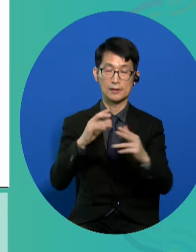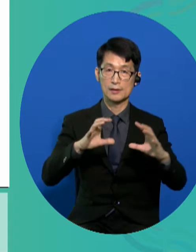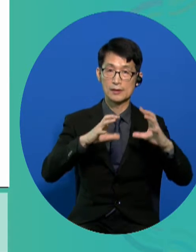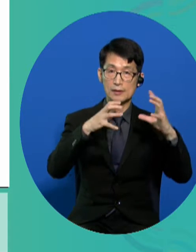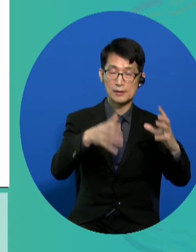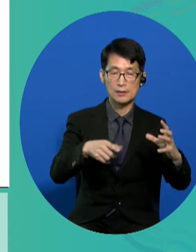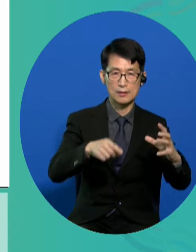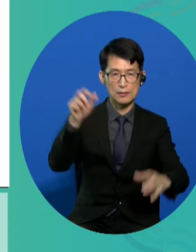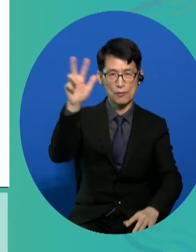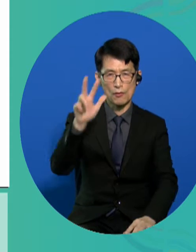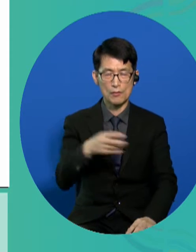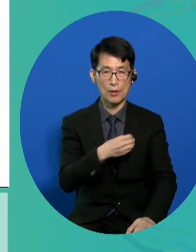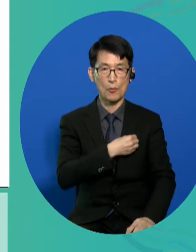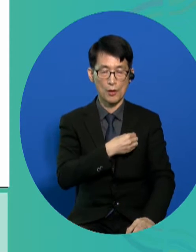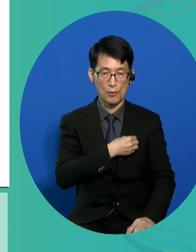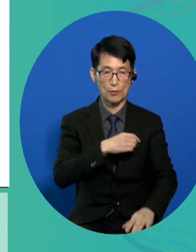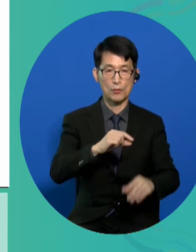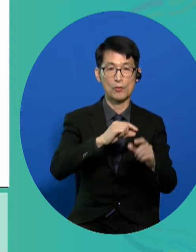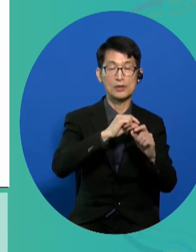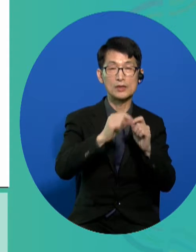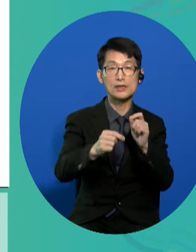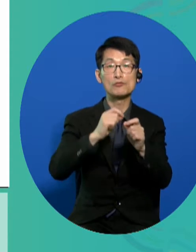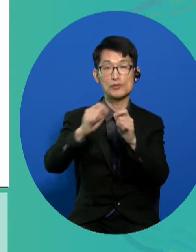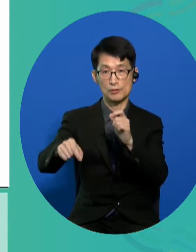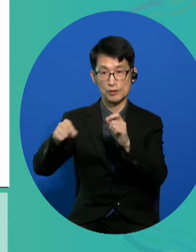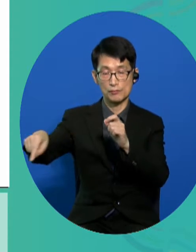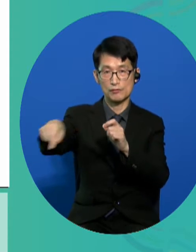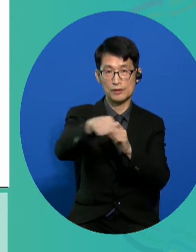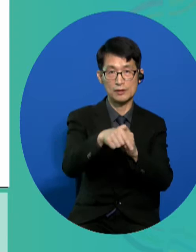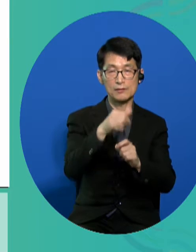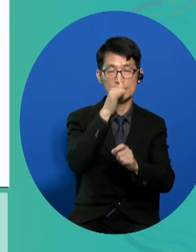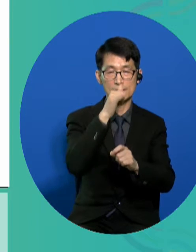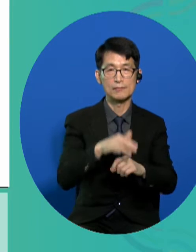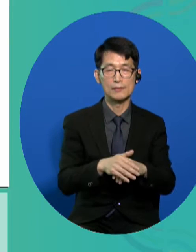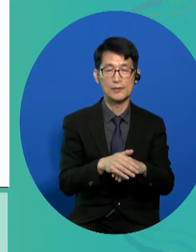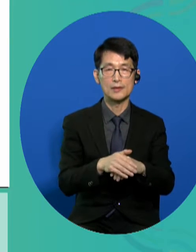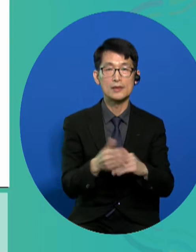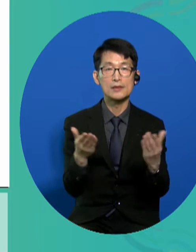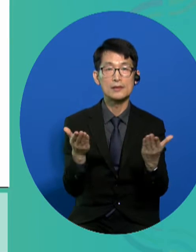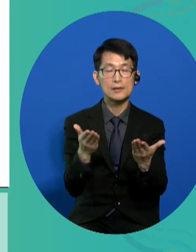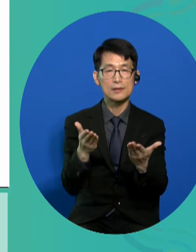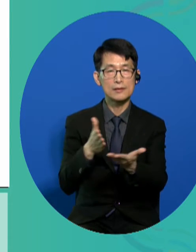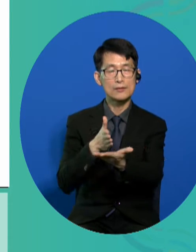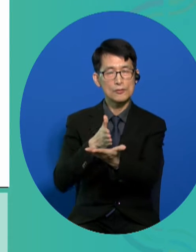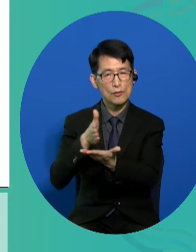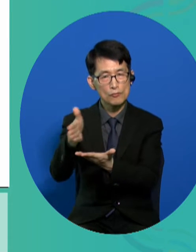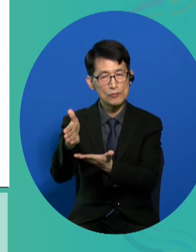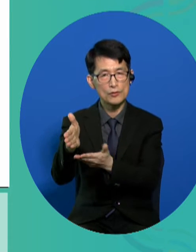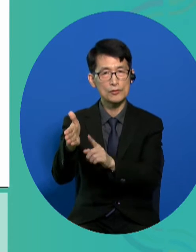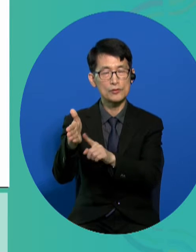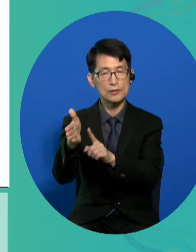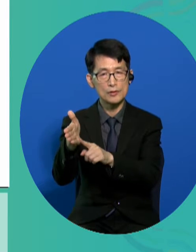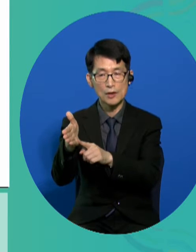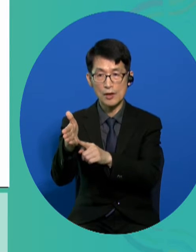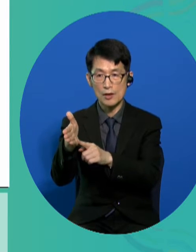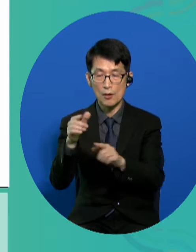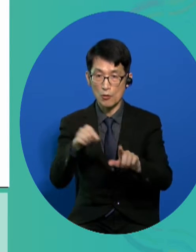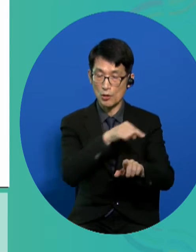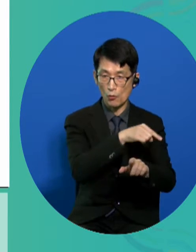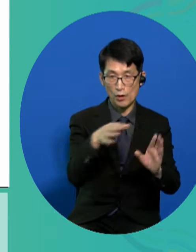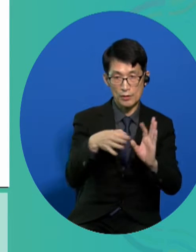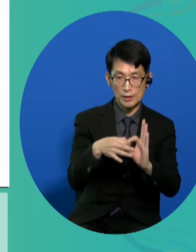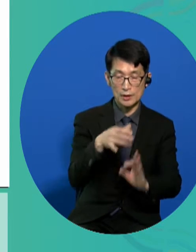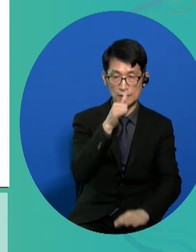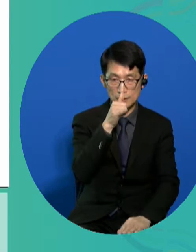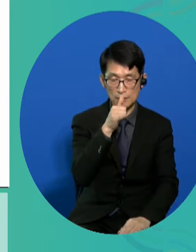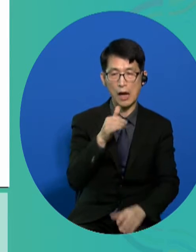전 세계에 회원과 지부를 두고 있고 업무가 전문성과 일부분이라도 연관이 있는